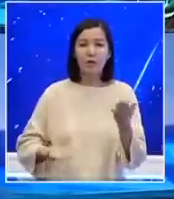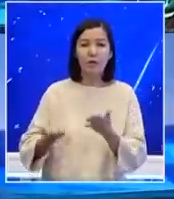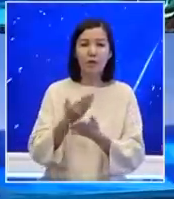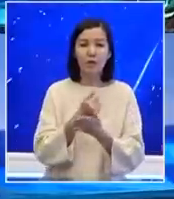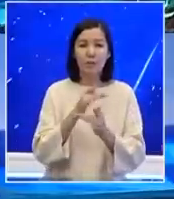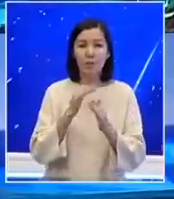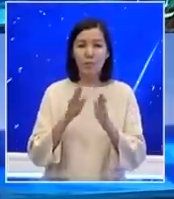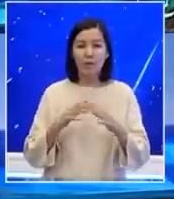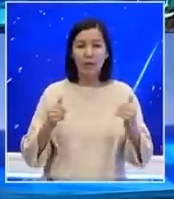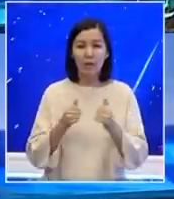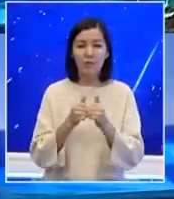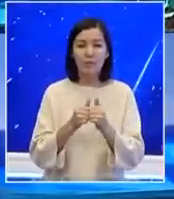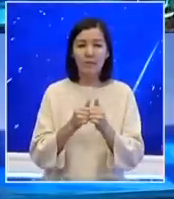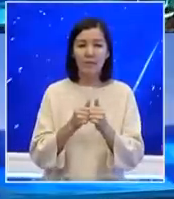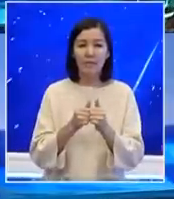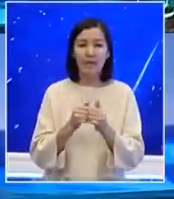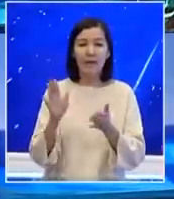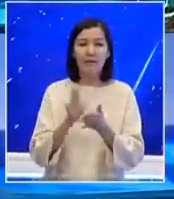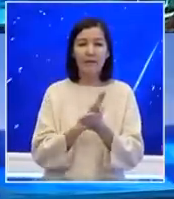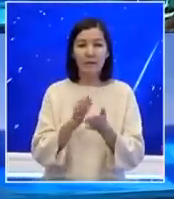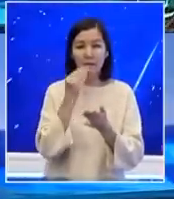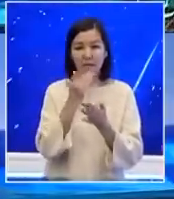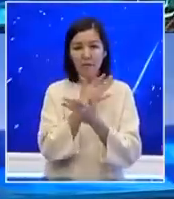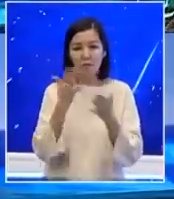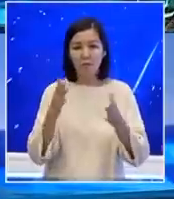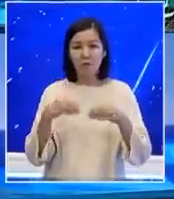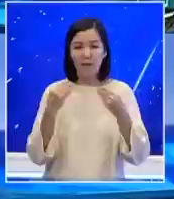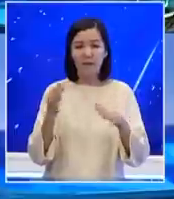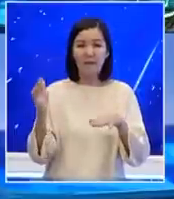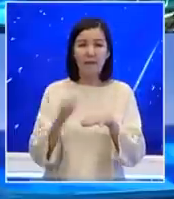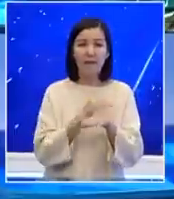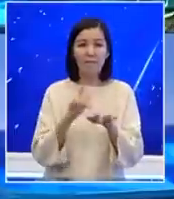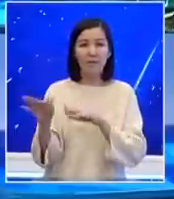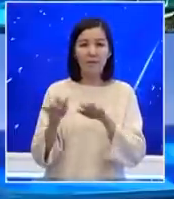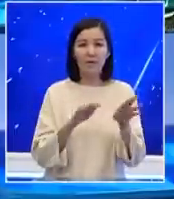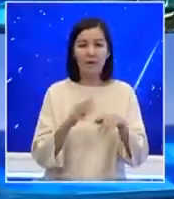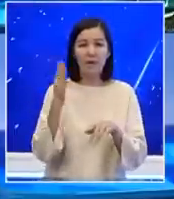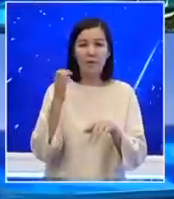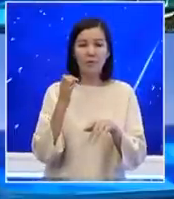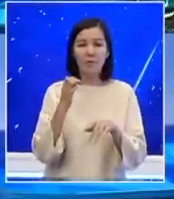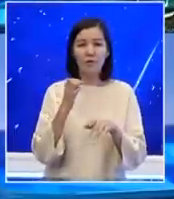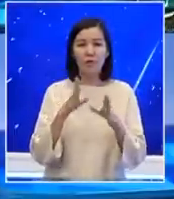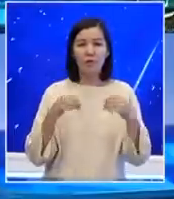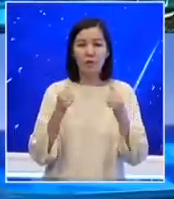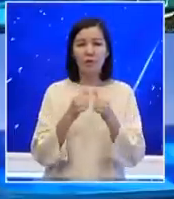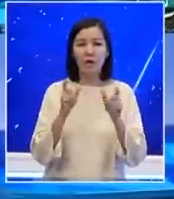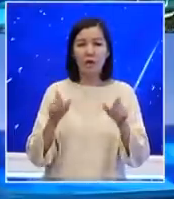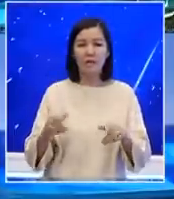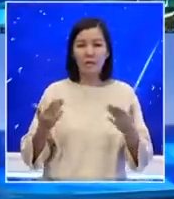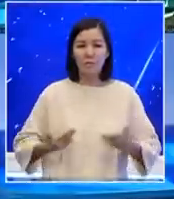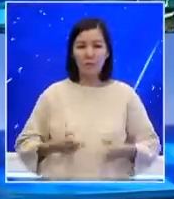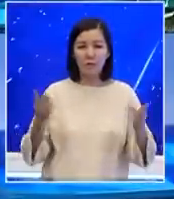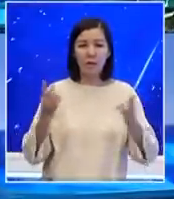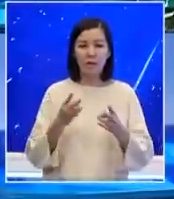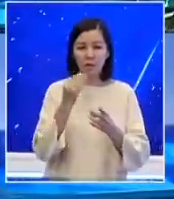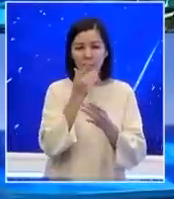балалы отбасылармен мұқтаж жандарға тегін азық-түлік таратты. Жалпы қайырымдылық шара барысында 400-ден аса жанұяға адам өміріне